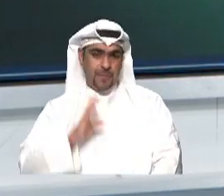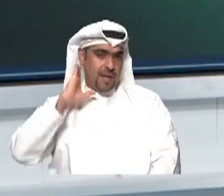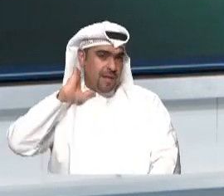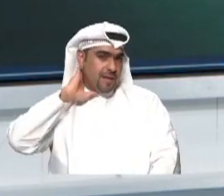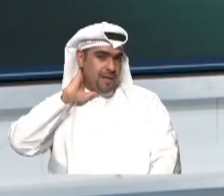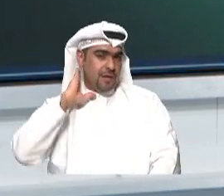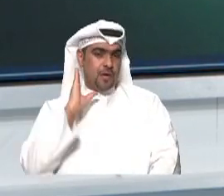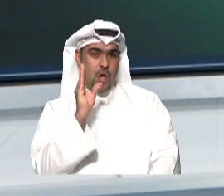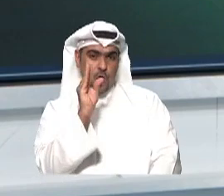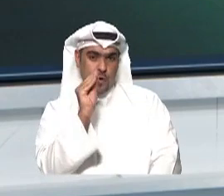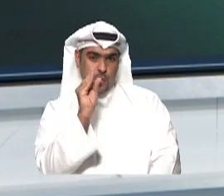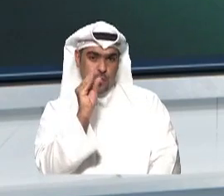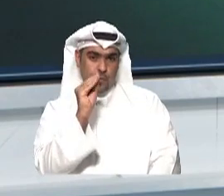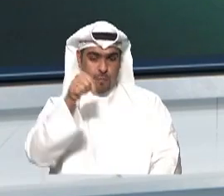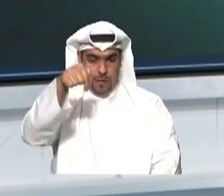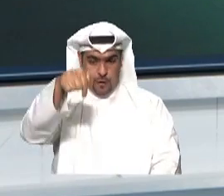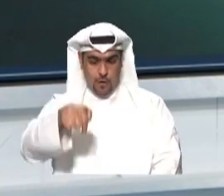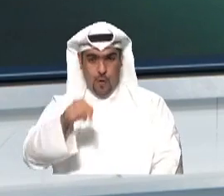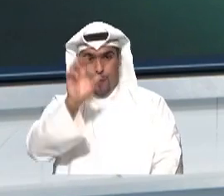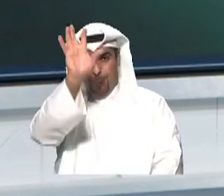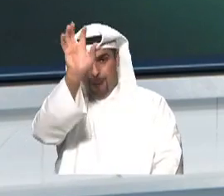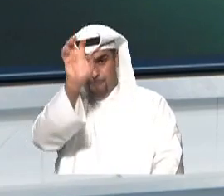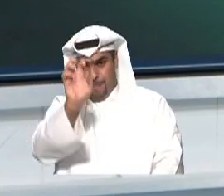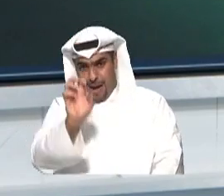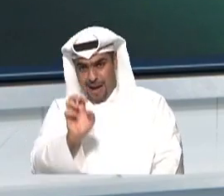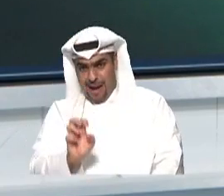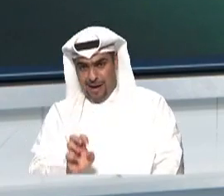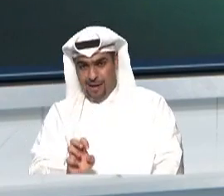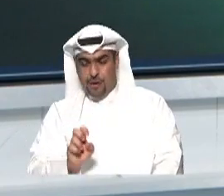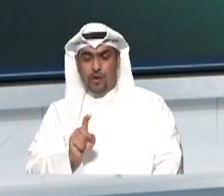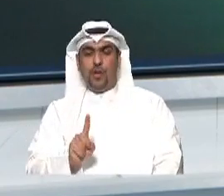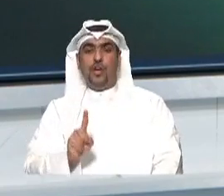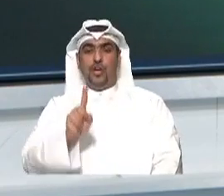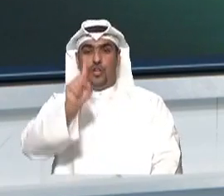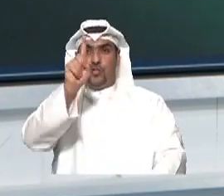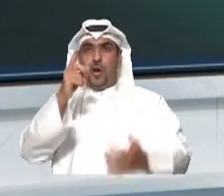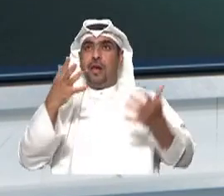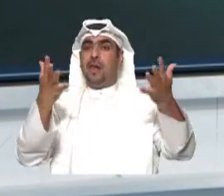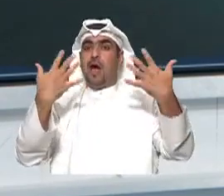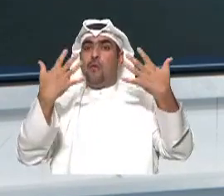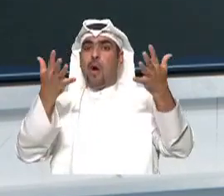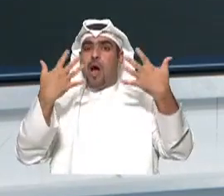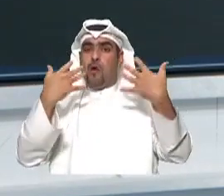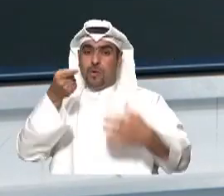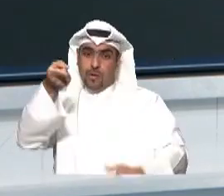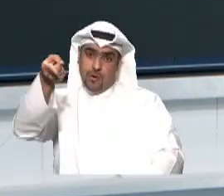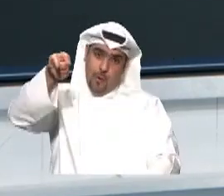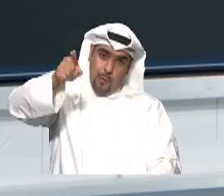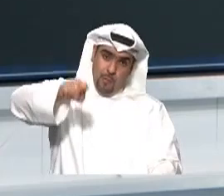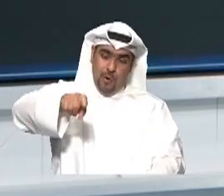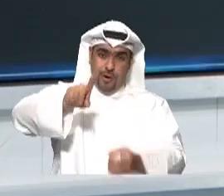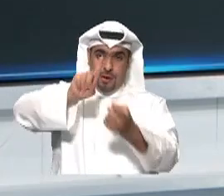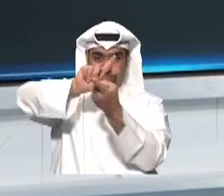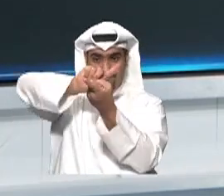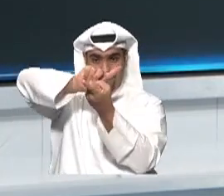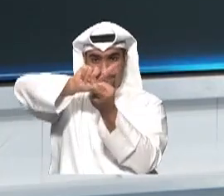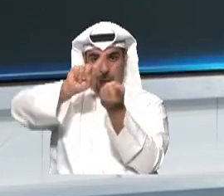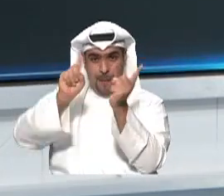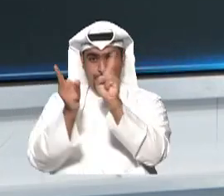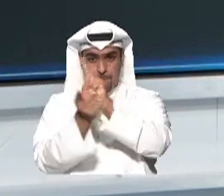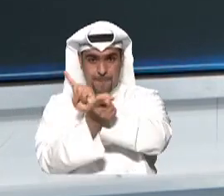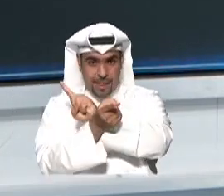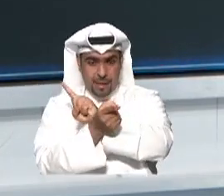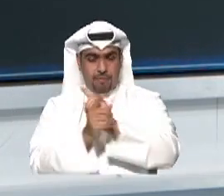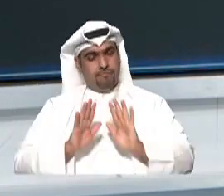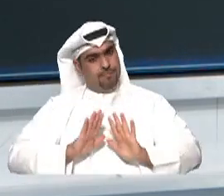مستمرة معانا حتى مساء اليوم، ولكن مع تحول الرياح إلى شمالية غربية صباح الغد نتوقع عودة الأجواء الجافة إن شاء